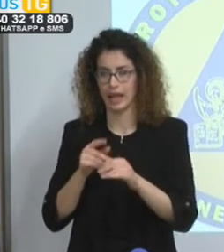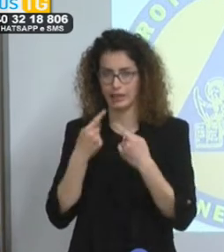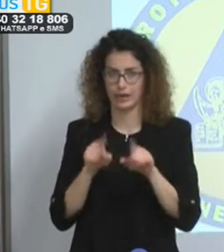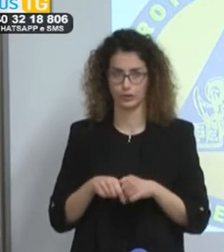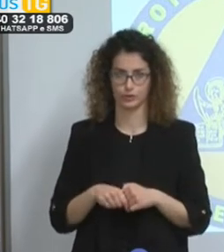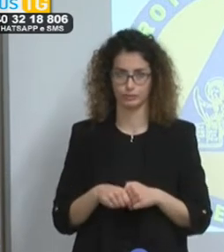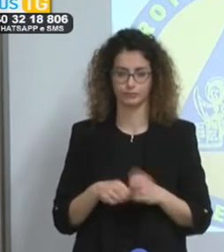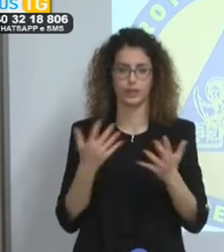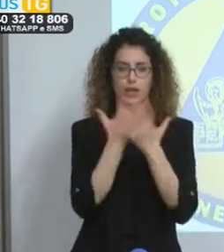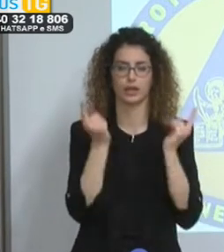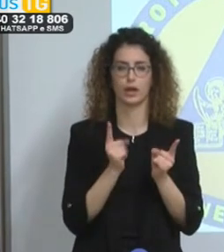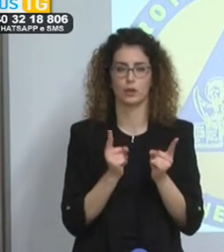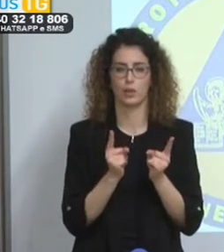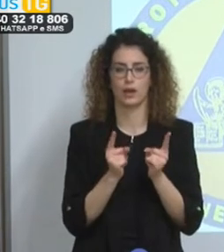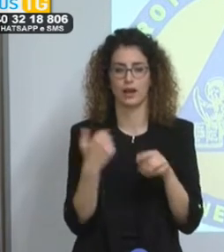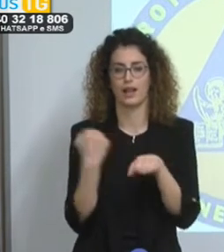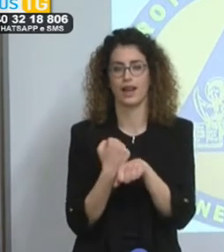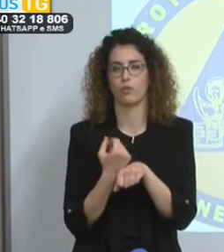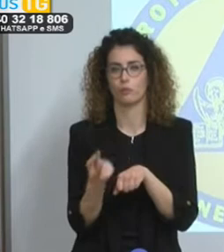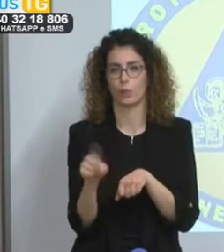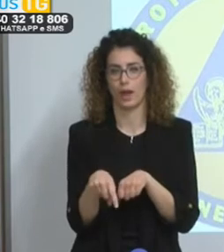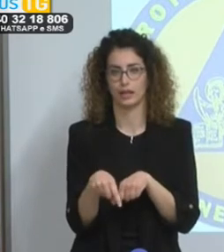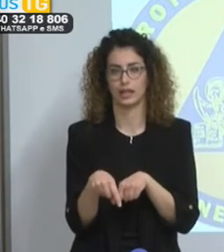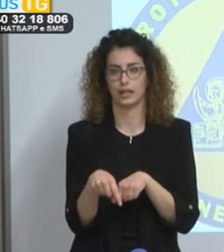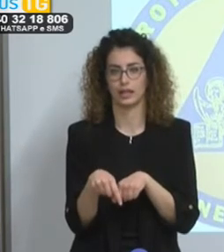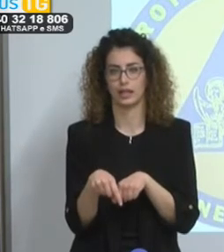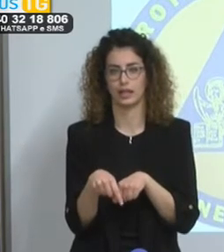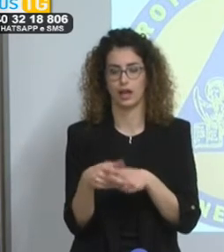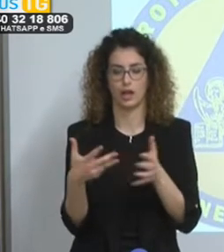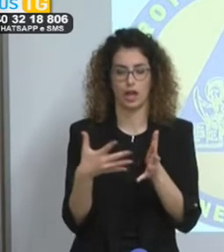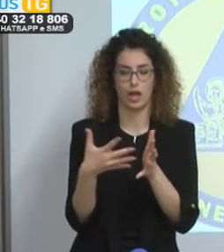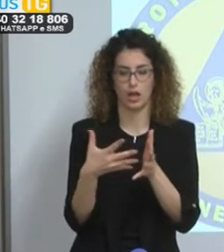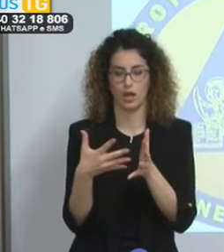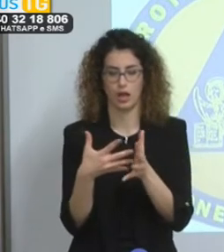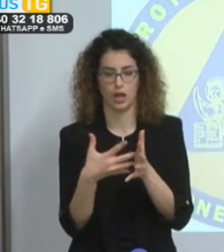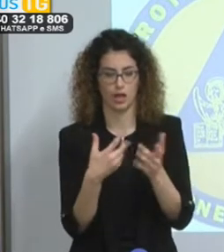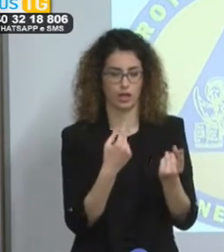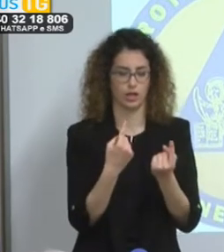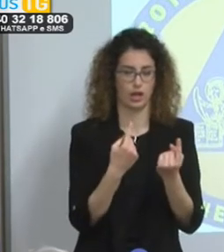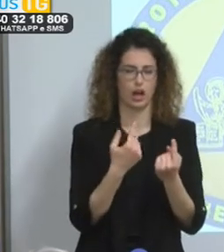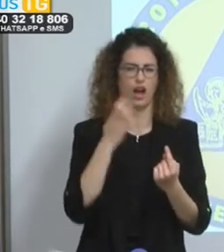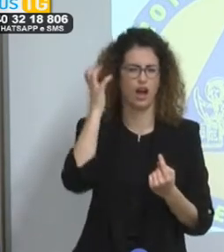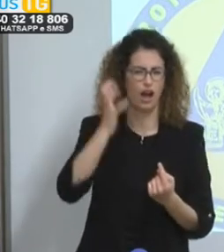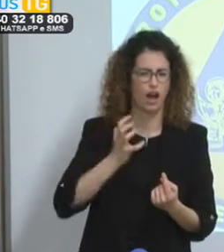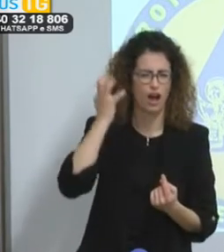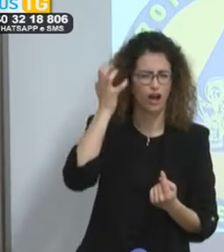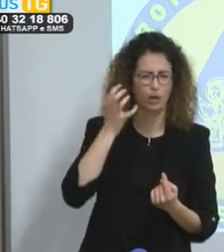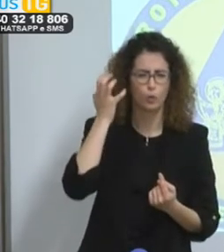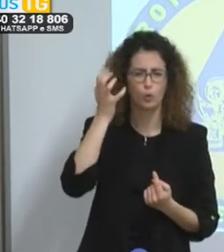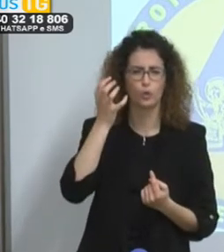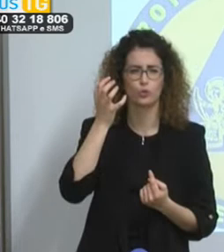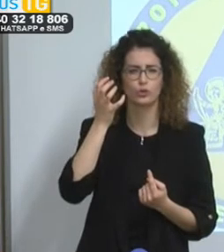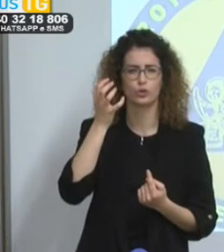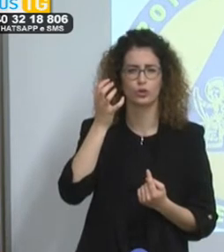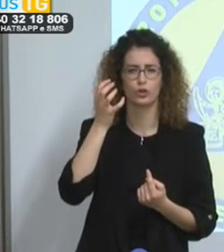con l'operazione di domani si toglie tutto quello che sono i disagi, sia dal punto di vista acustico che dal punto di vista